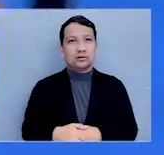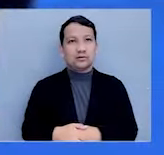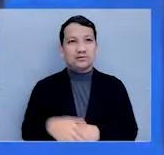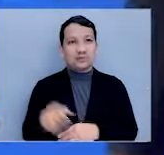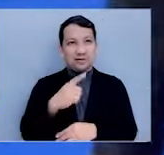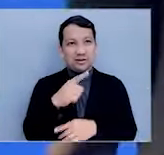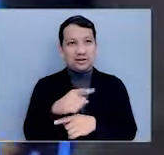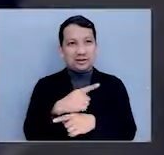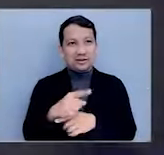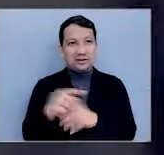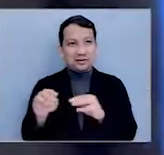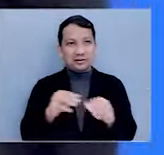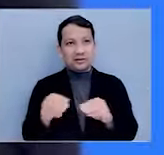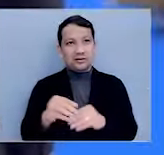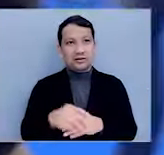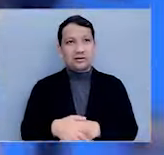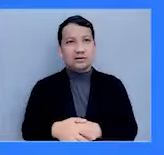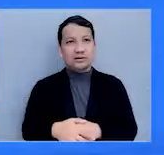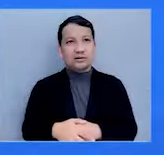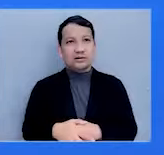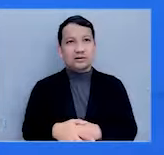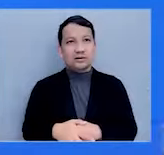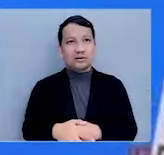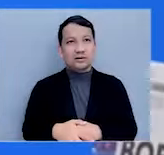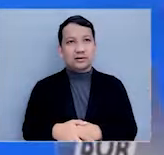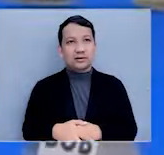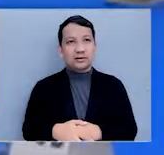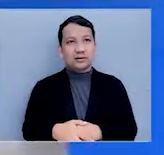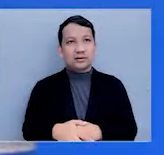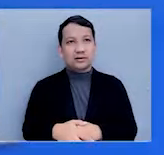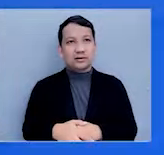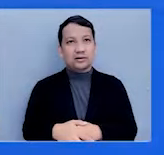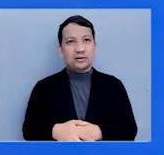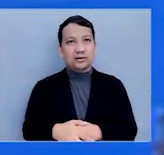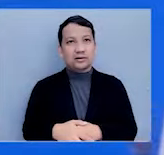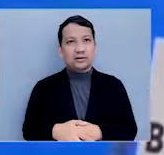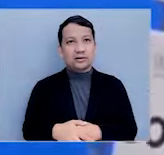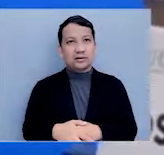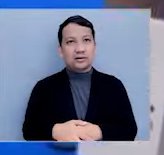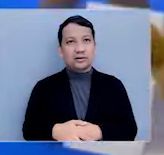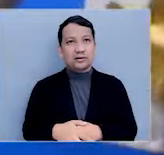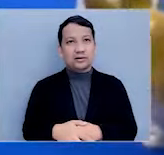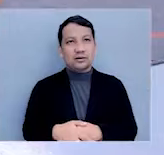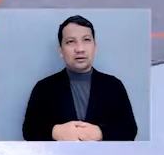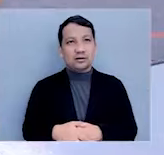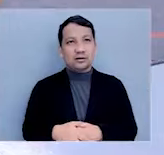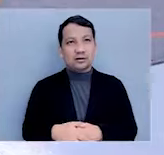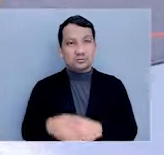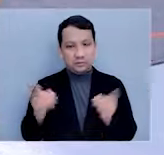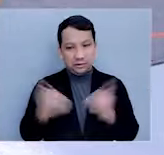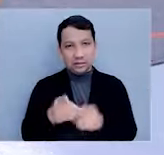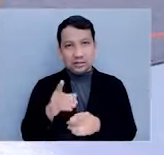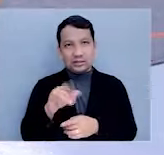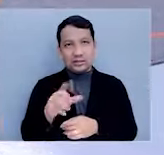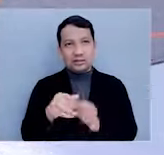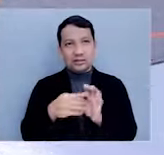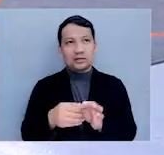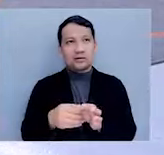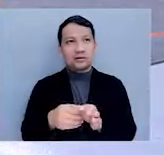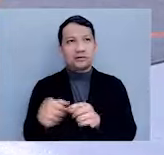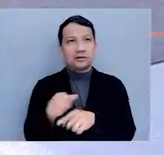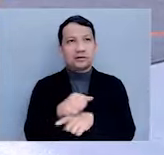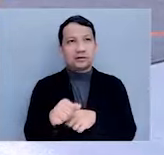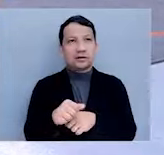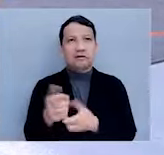Movement ang pwede. Pero ano klaseng paghahanda, Wency, yung kailangan dyan? Kasi parang beauty, pag beauty pageant, di ba, kailangan magda-diet sila. Yeah. May itong anong training sa